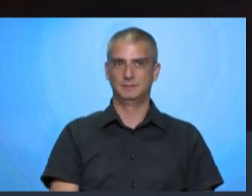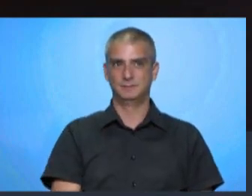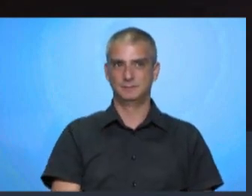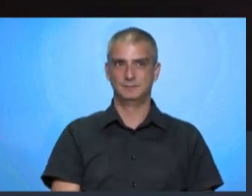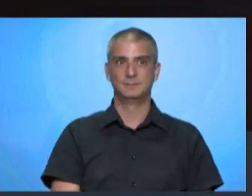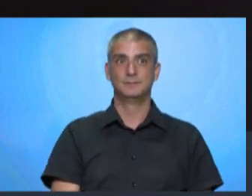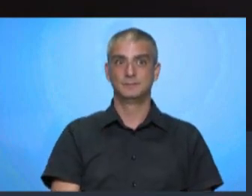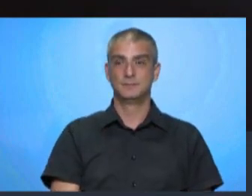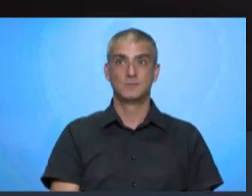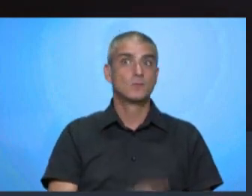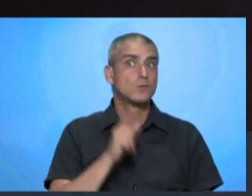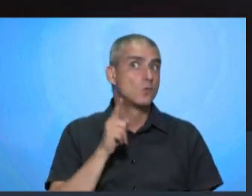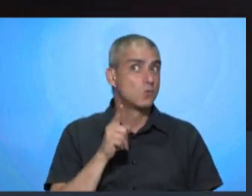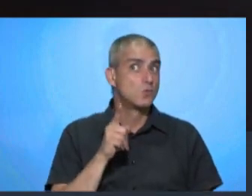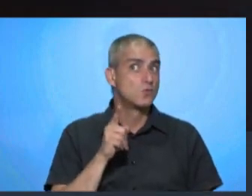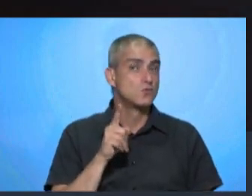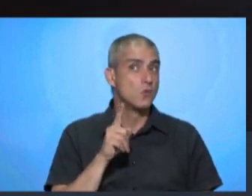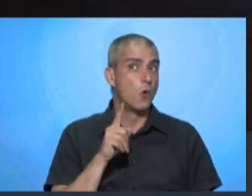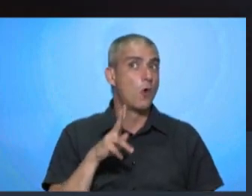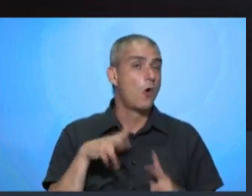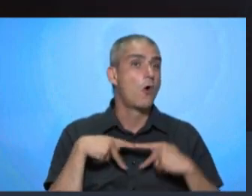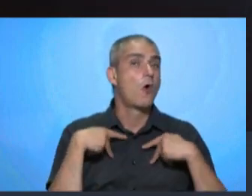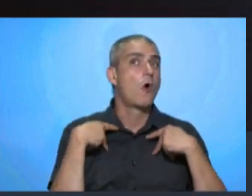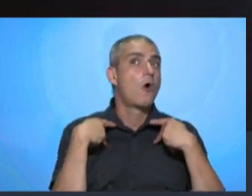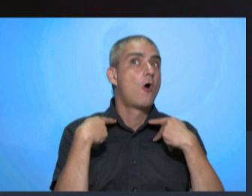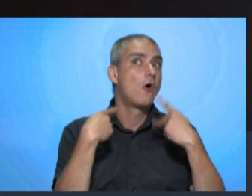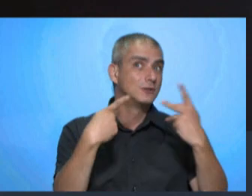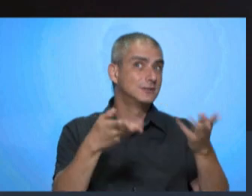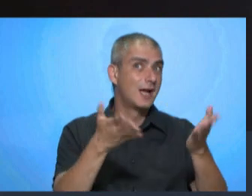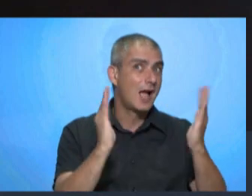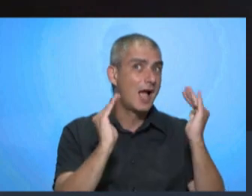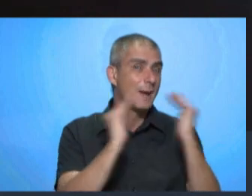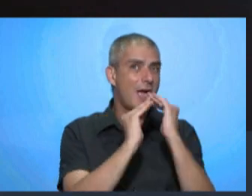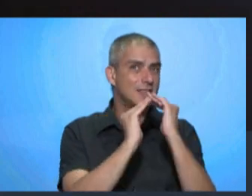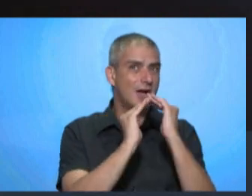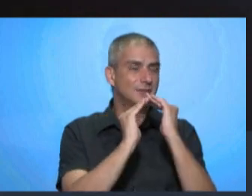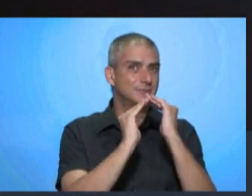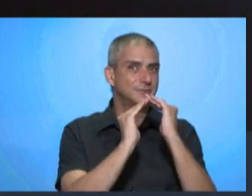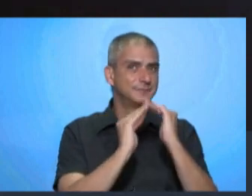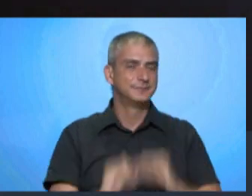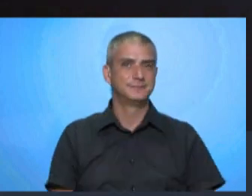It is coming home.